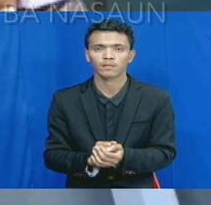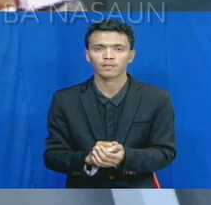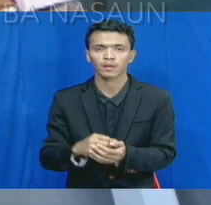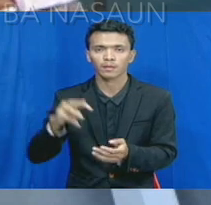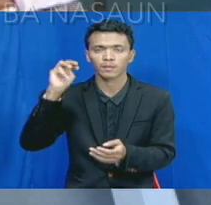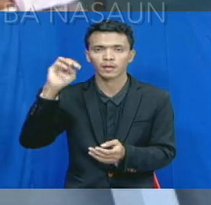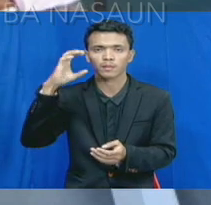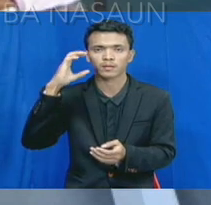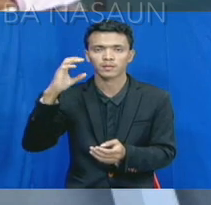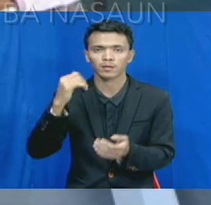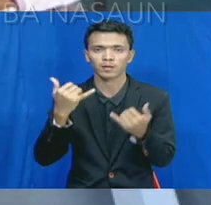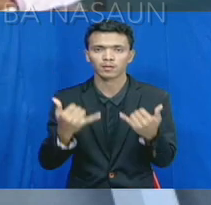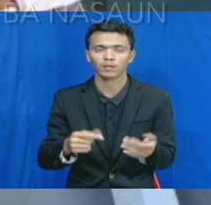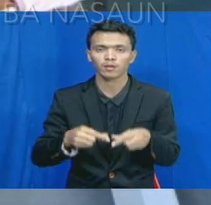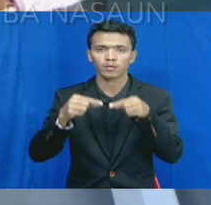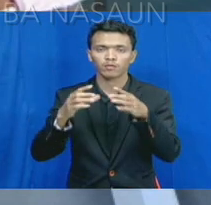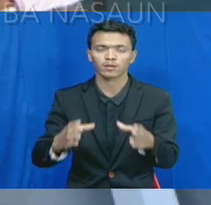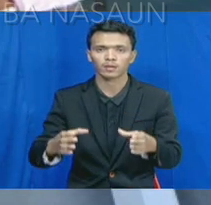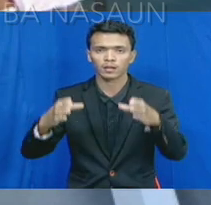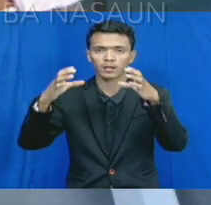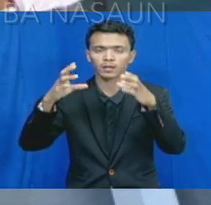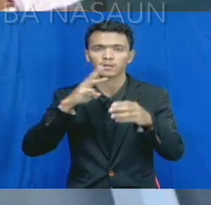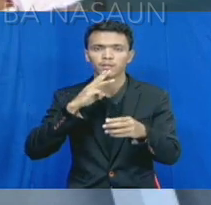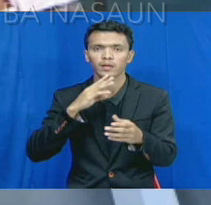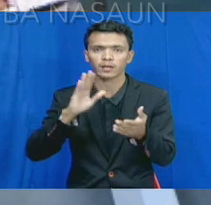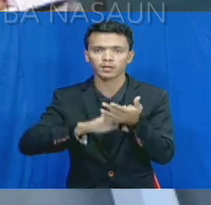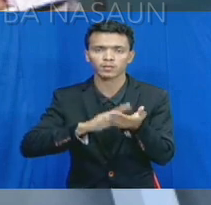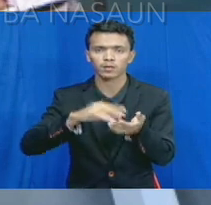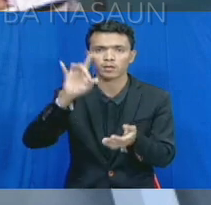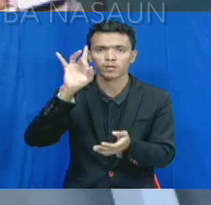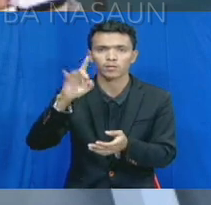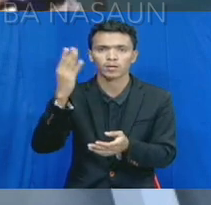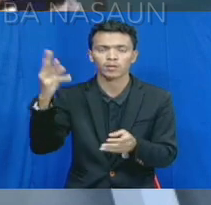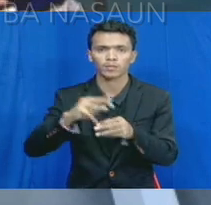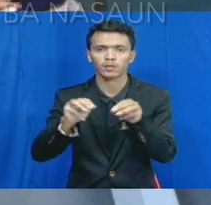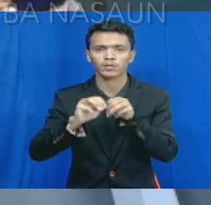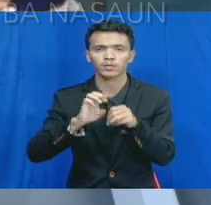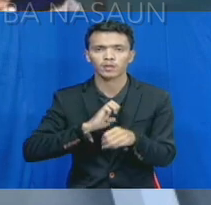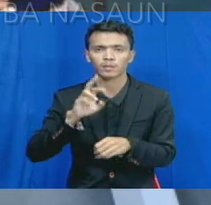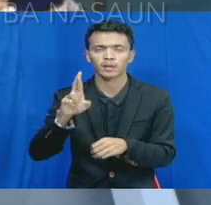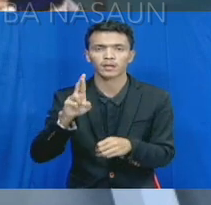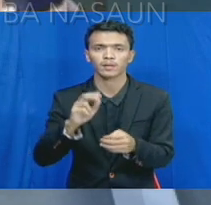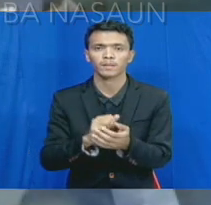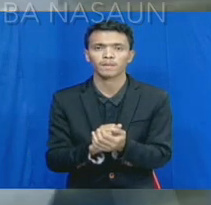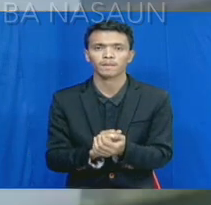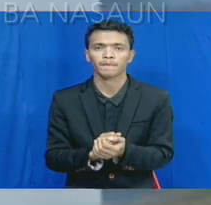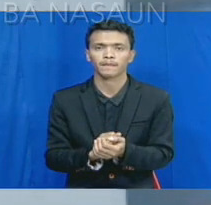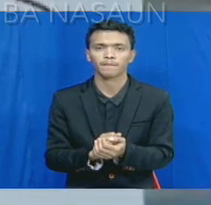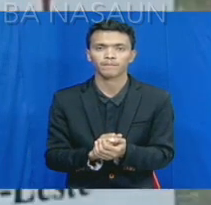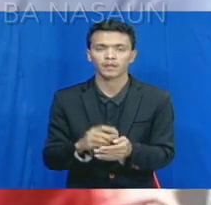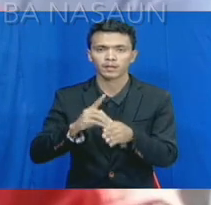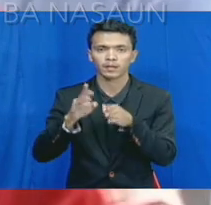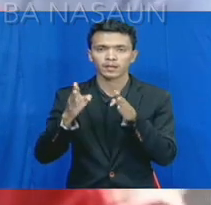Merri me kilop today entrega tanki B ba escola Tarzetualu i ha municipio Ermera.